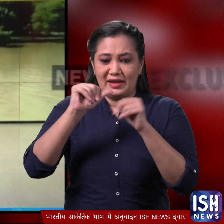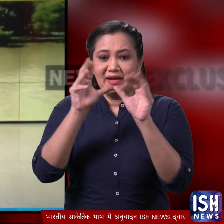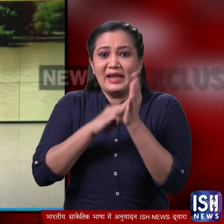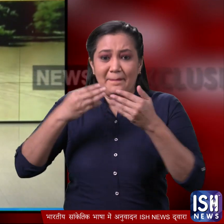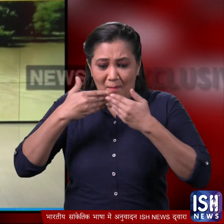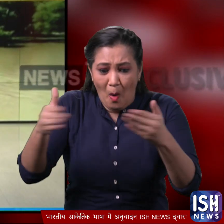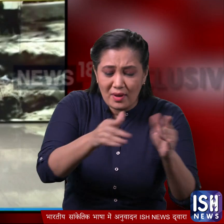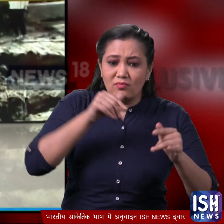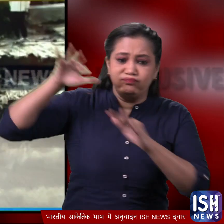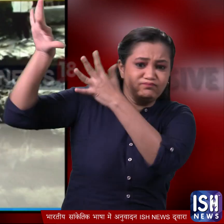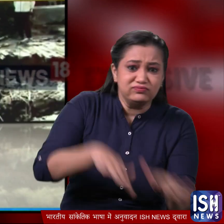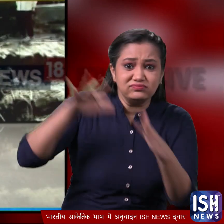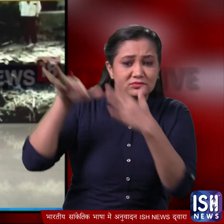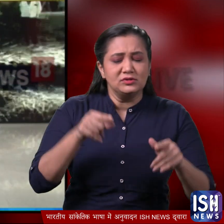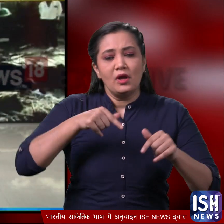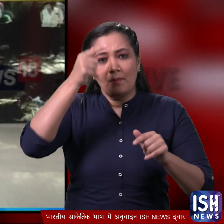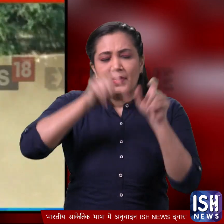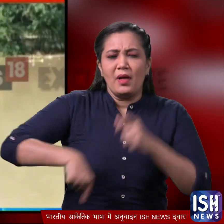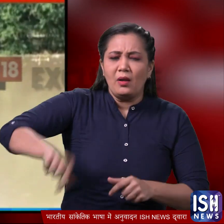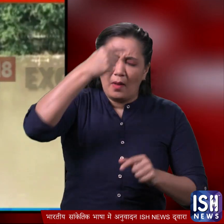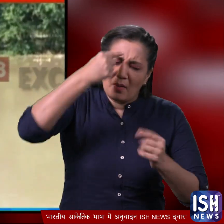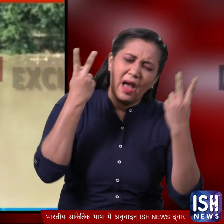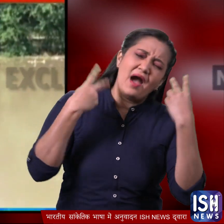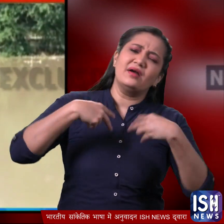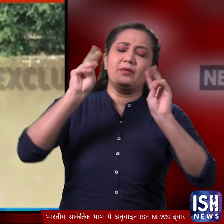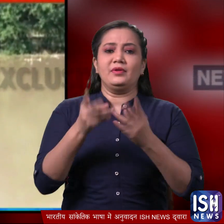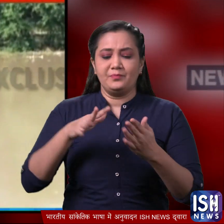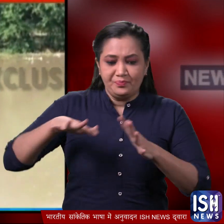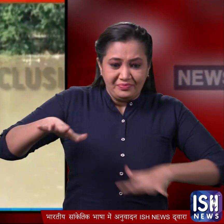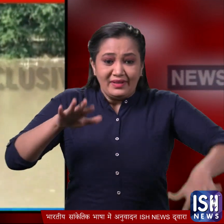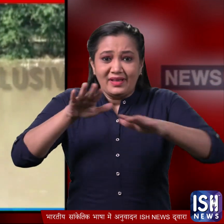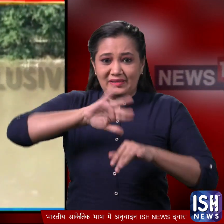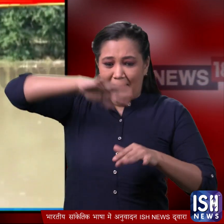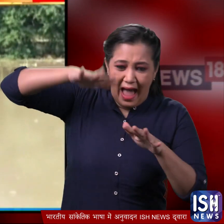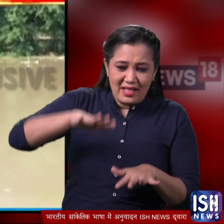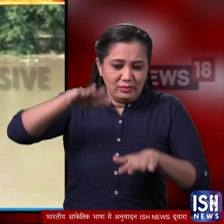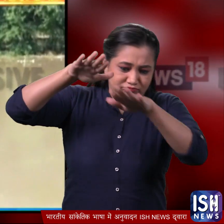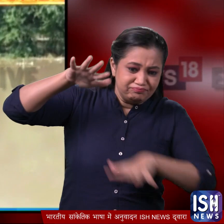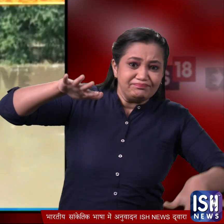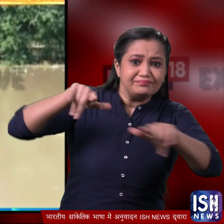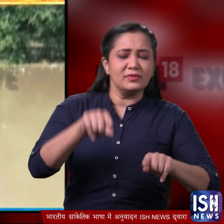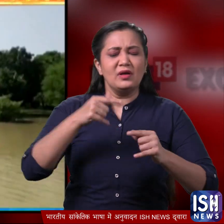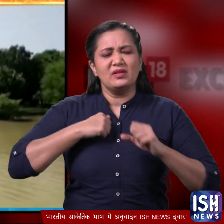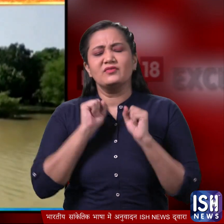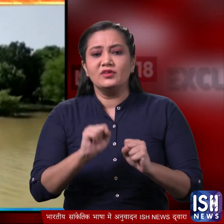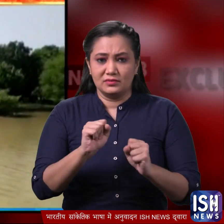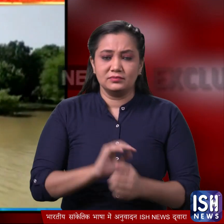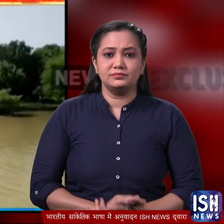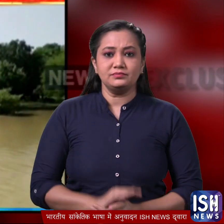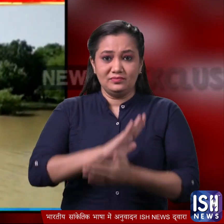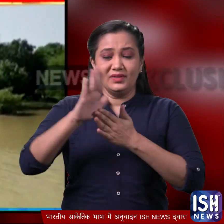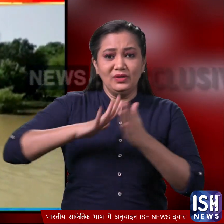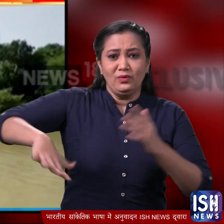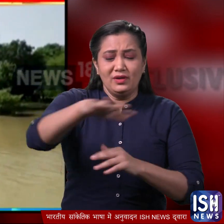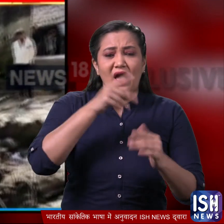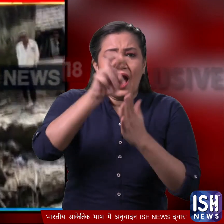छोड़े गए पानी ने मुसीबत और बढ़ा दी और इसका खमियाजा निचले इलाकों में रहने वाले लोगों को भुगतना पड़ा। हरदोई से